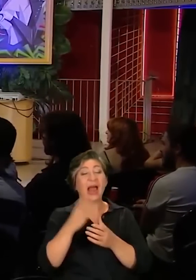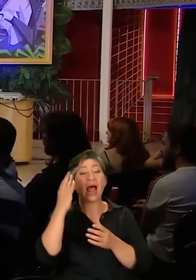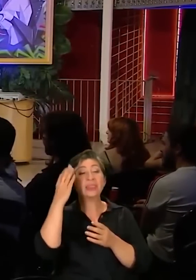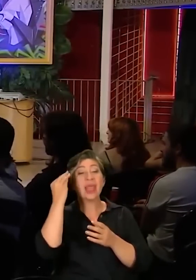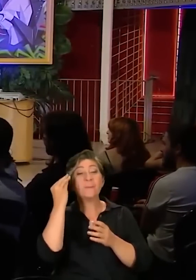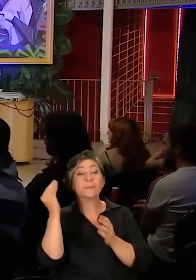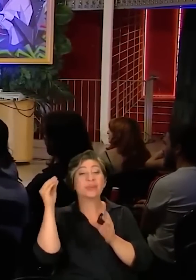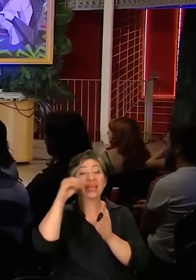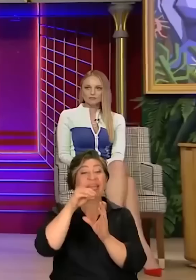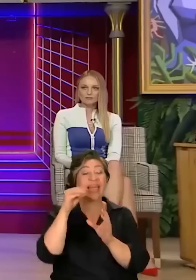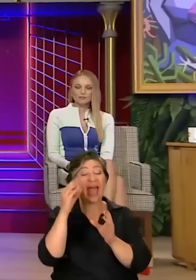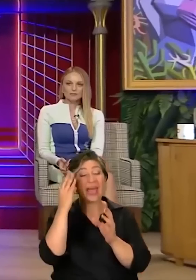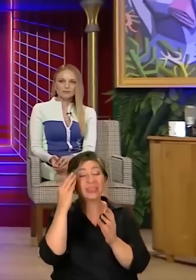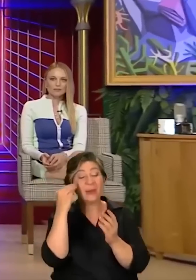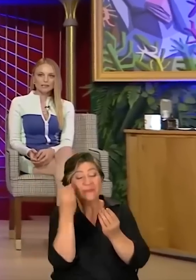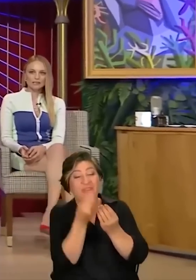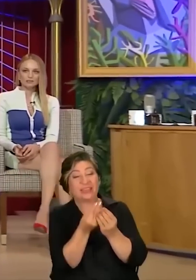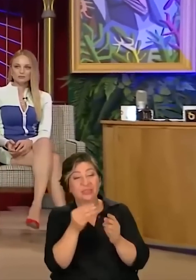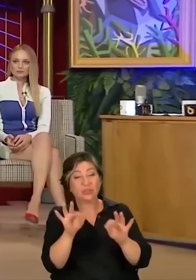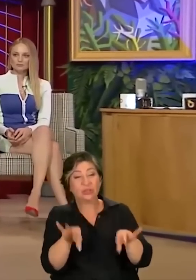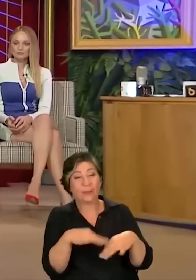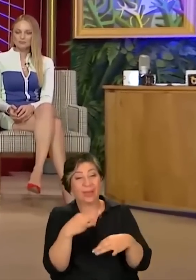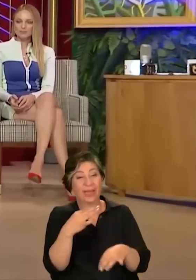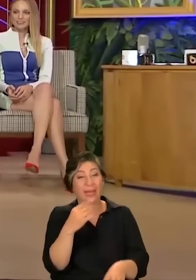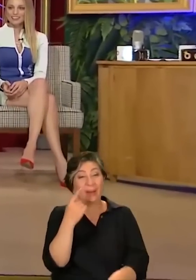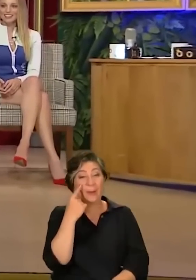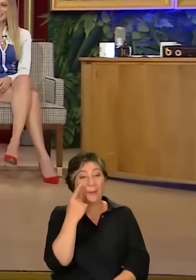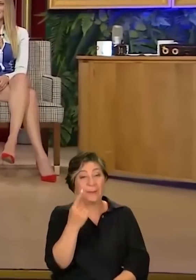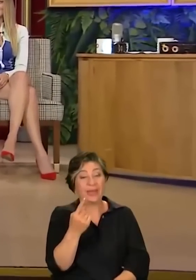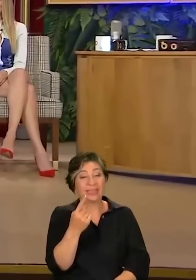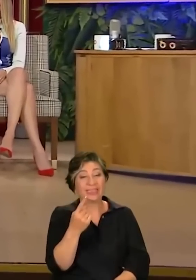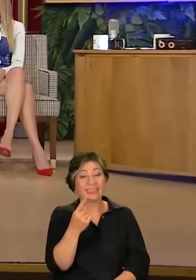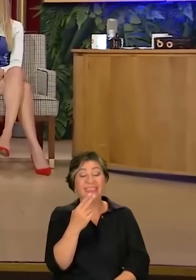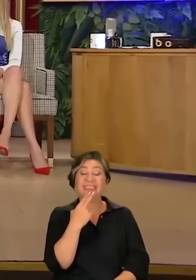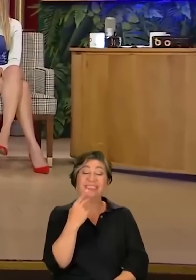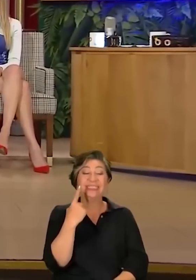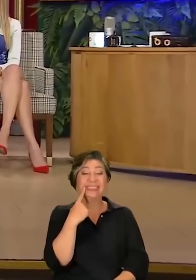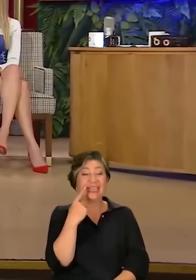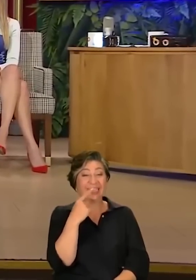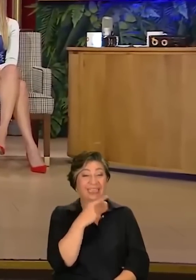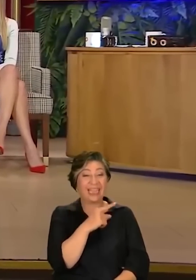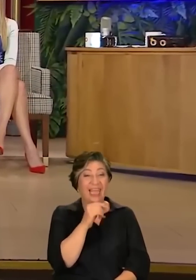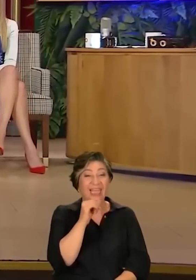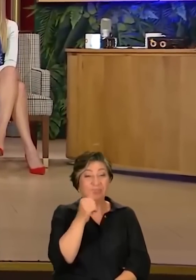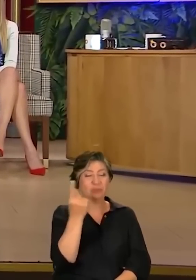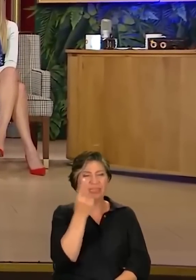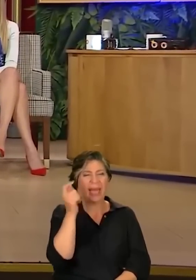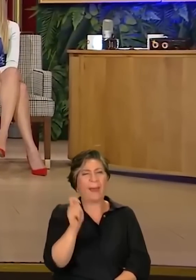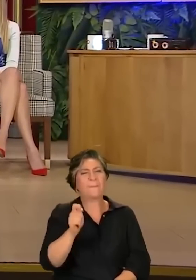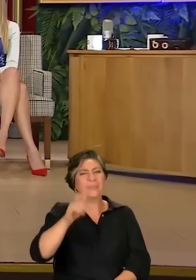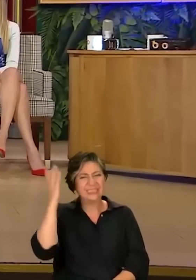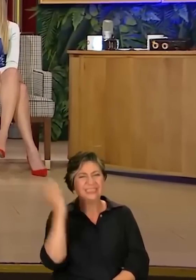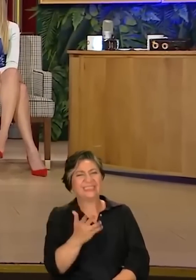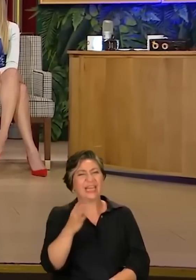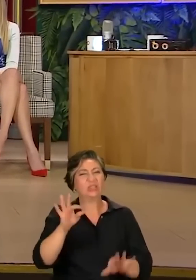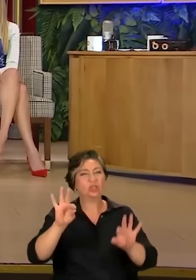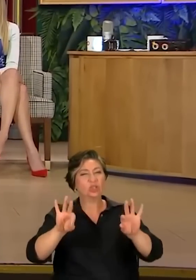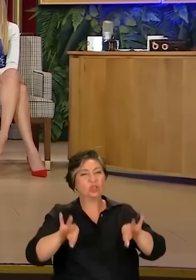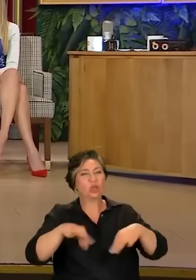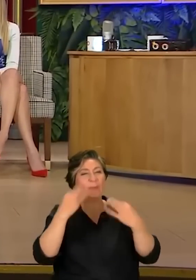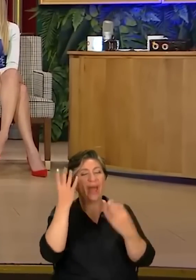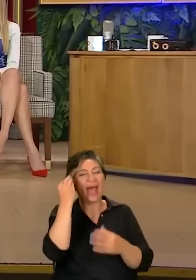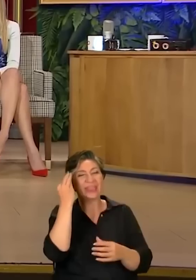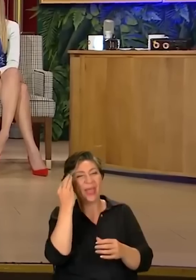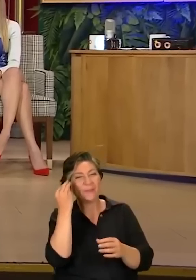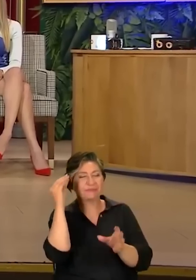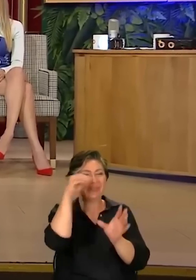Ne güzel çoraba. Yani... Bakın, Seda Sayan hiçbir şey yapmadıysa çoraba